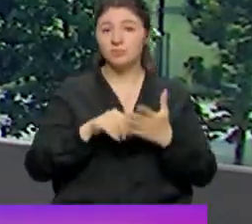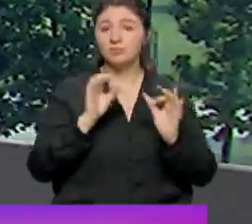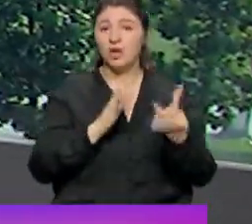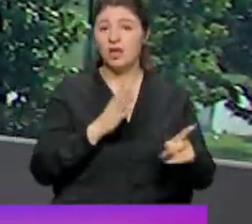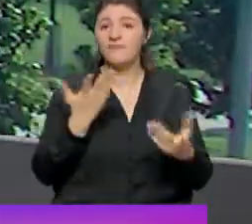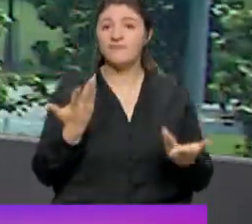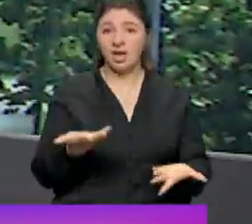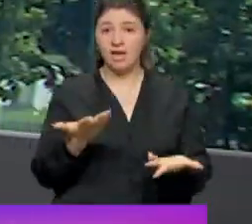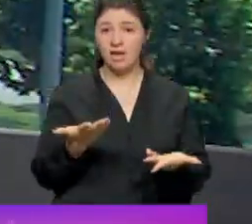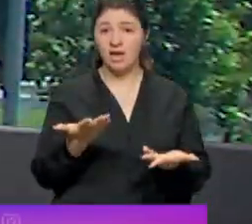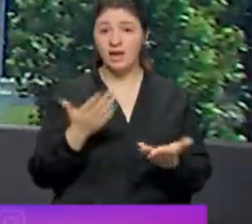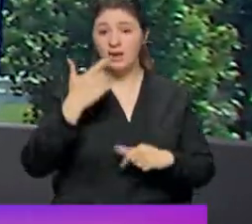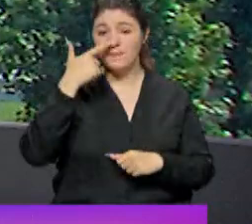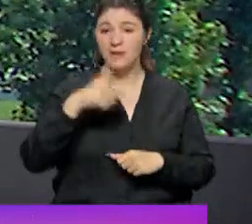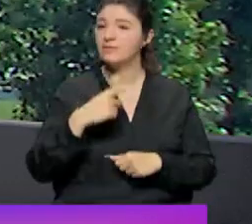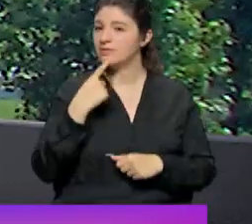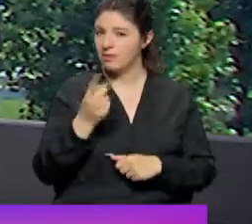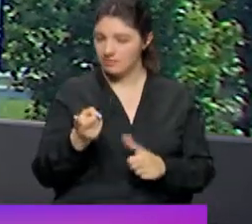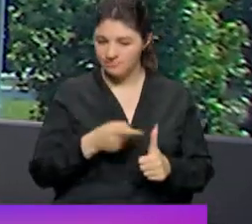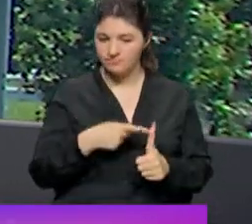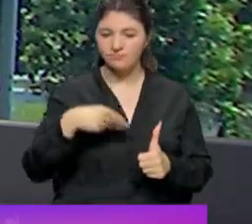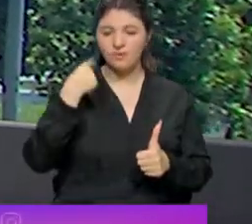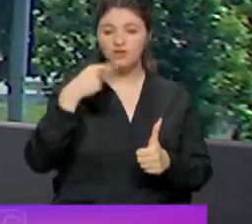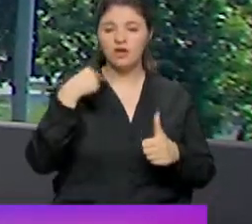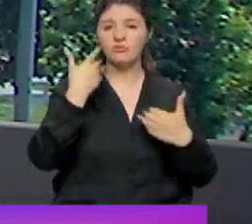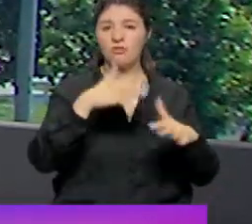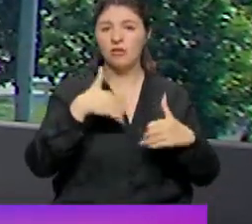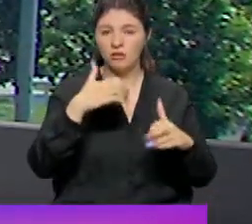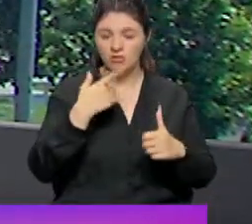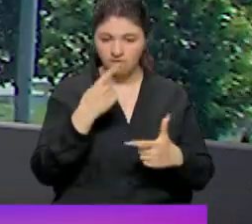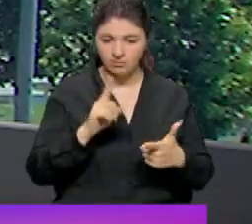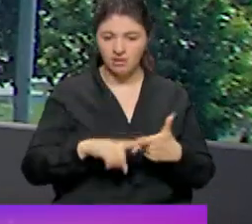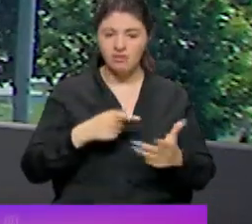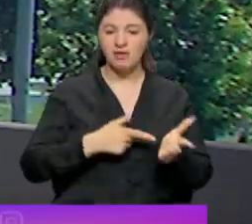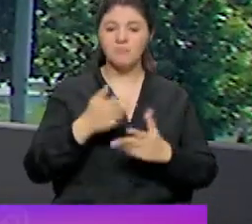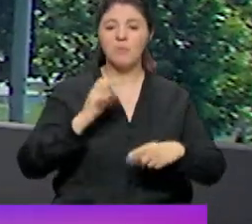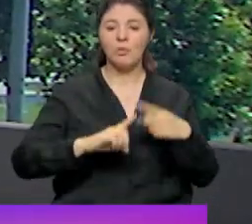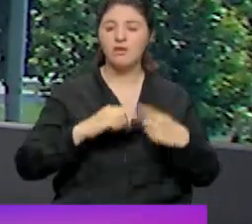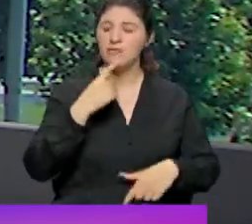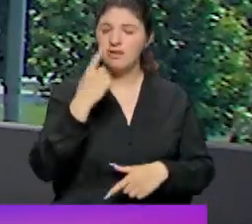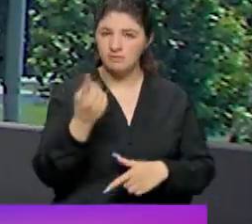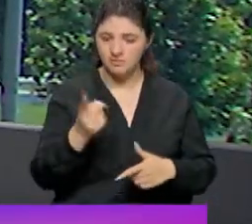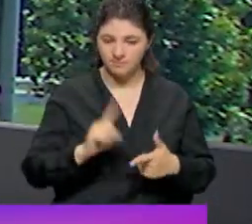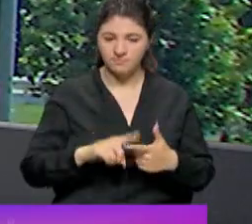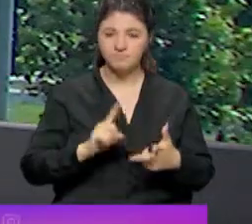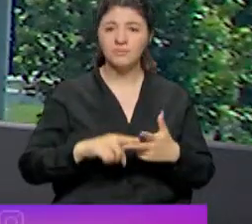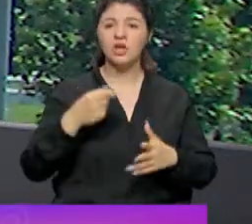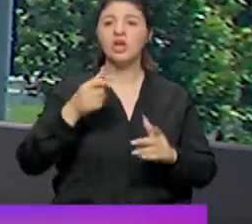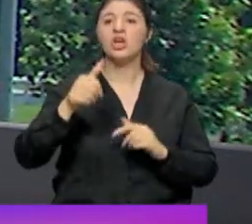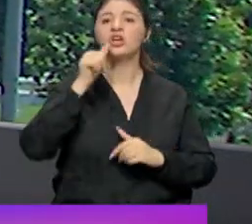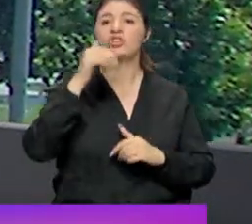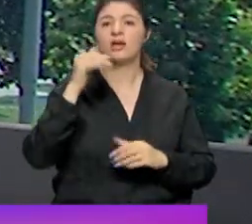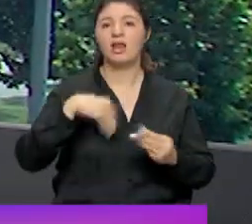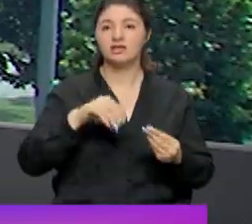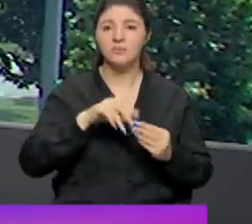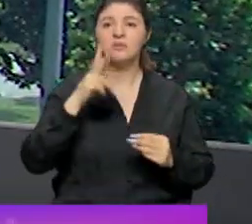ve benzin dedik şekerli talatı dedik tarım politikaları dedik içkiye gelen